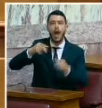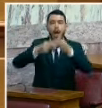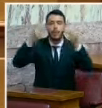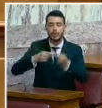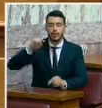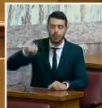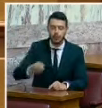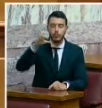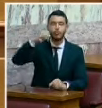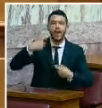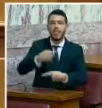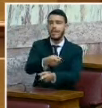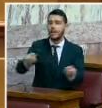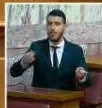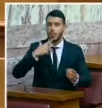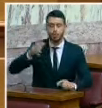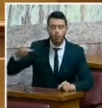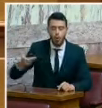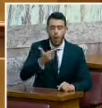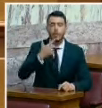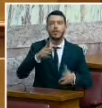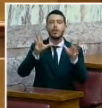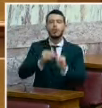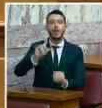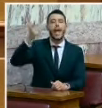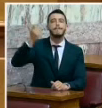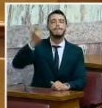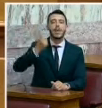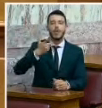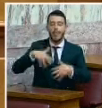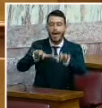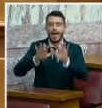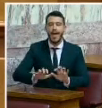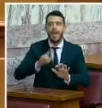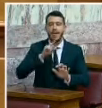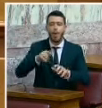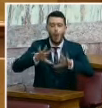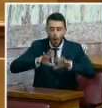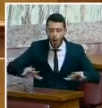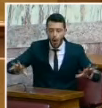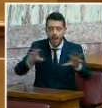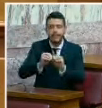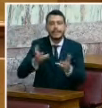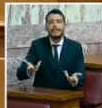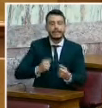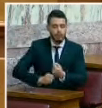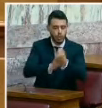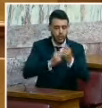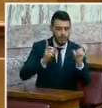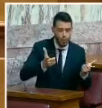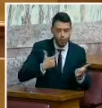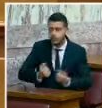προϊόντων, κόψατε το επίδομα θέρμανσης. Δεν μου λέτε όλα αυτά τους πλούσιους χτυπάνε ή τους φτωχούς. Η πραγματικότητα